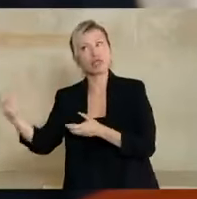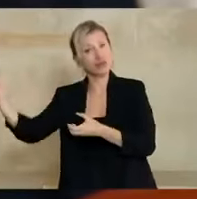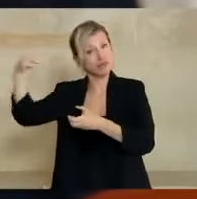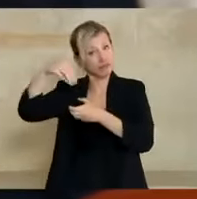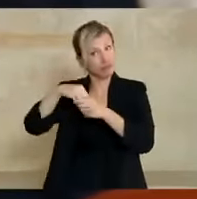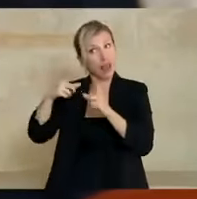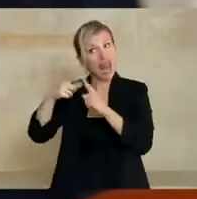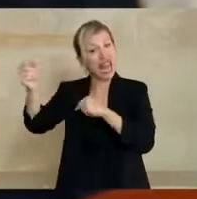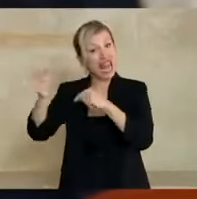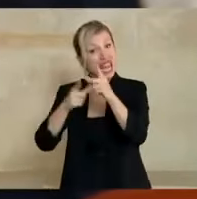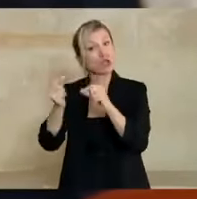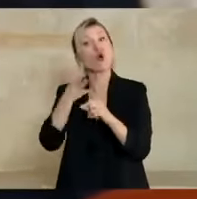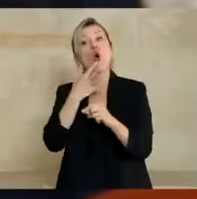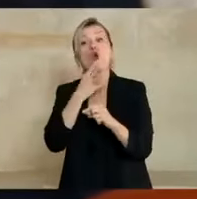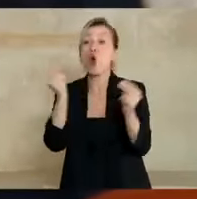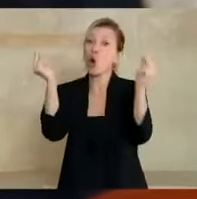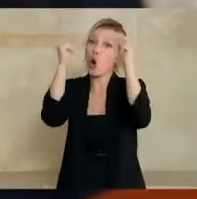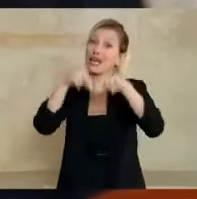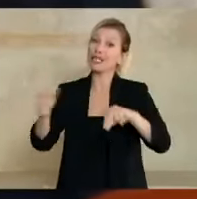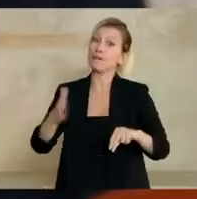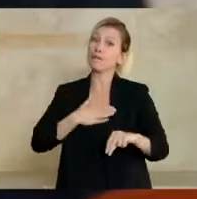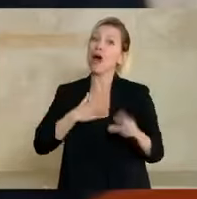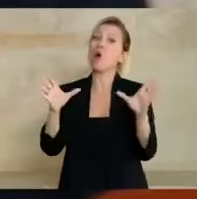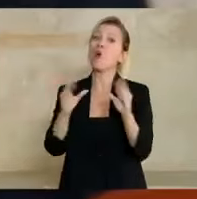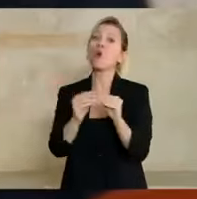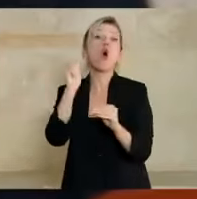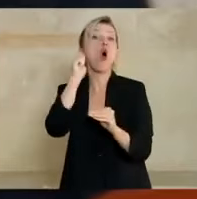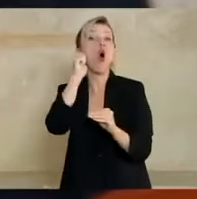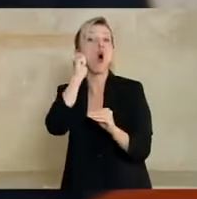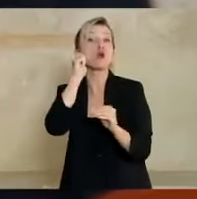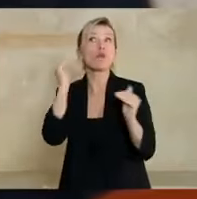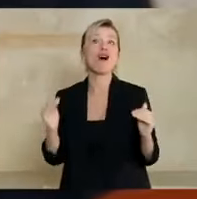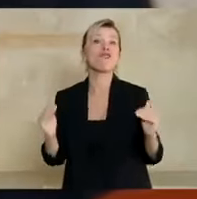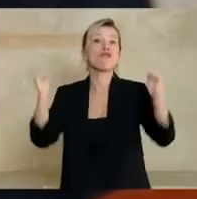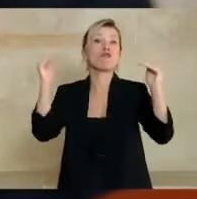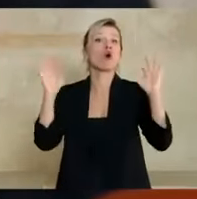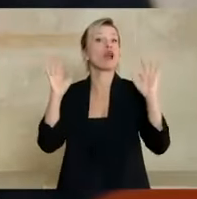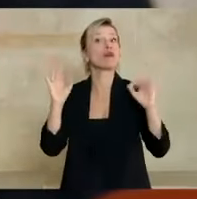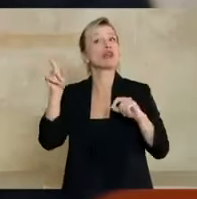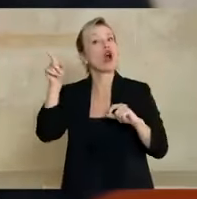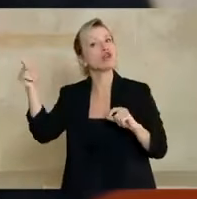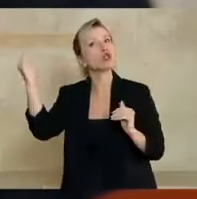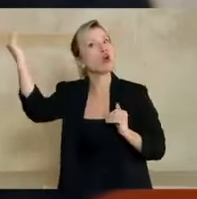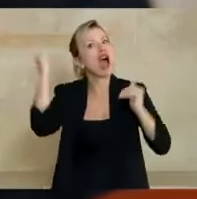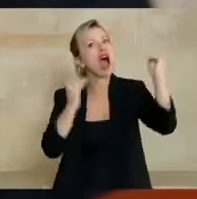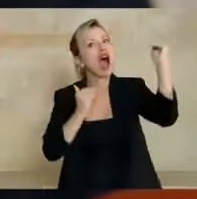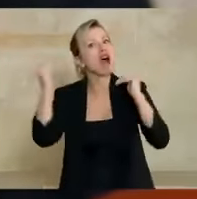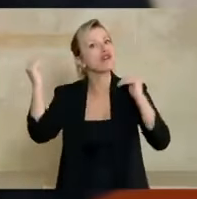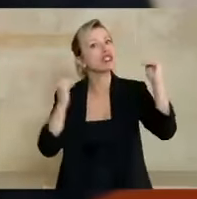το ονοματολογικό. Μπορεί να παραμένει μέλος του ΝΑΤΟ όταν αμφισβητεί το έργα όμνες? Σας ευχαριστώ.